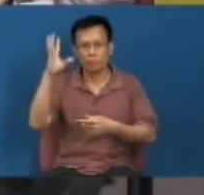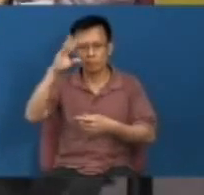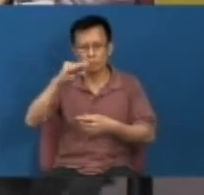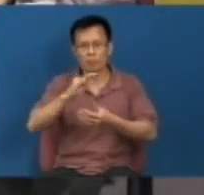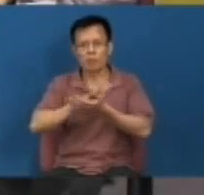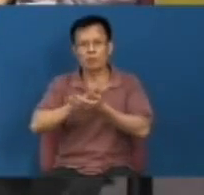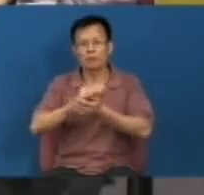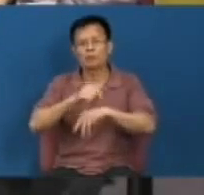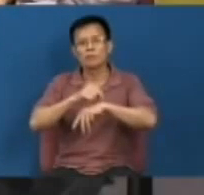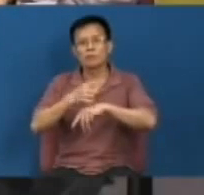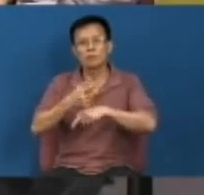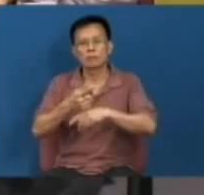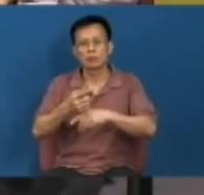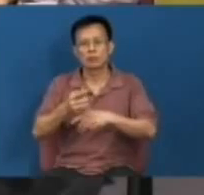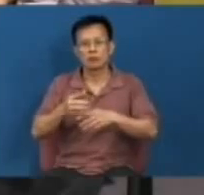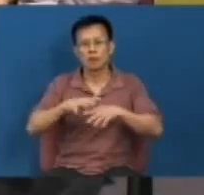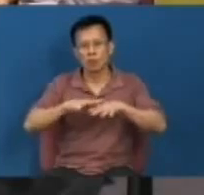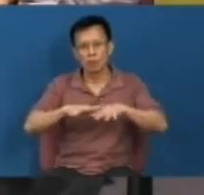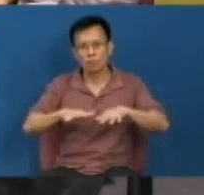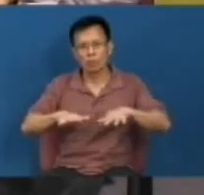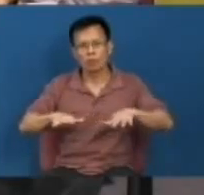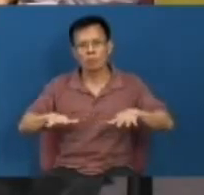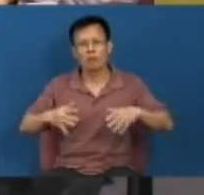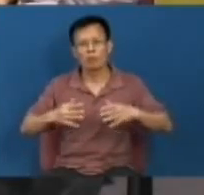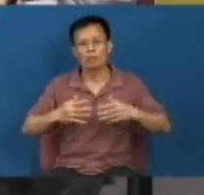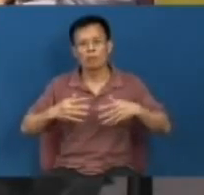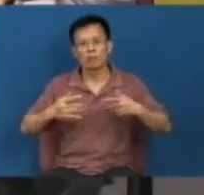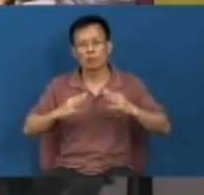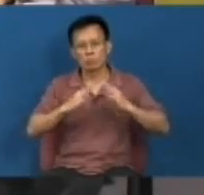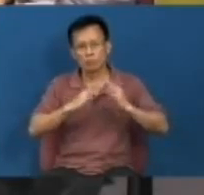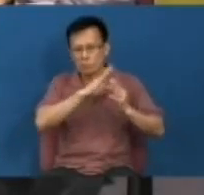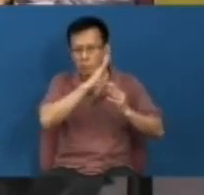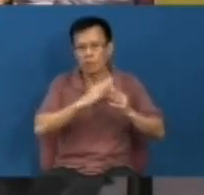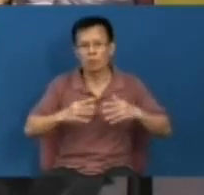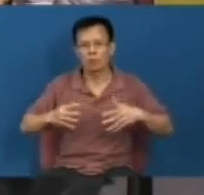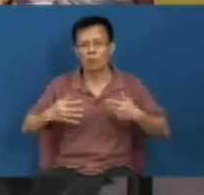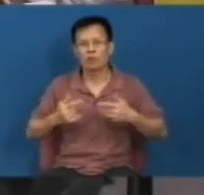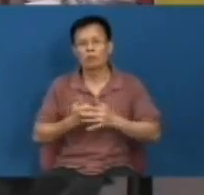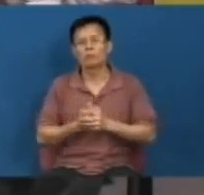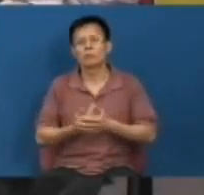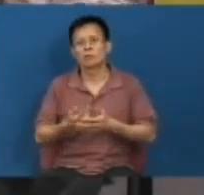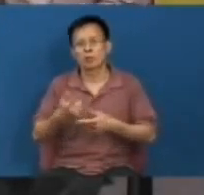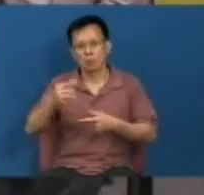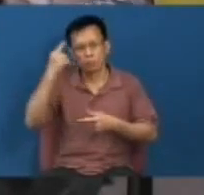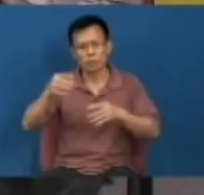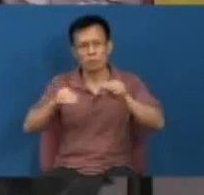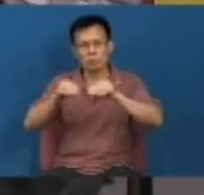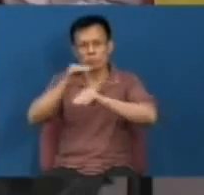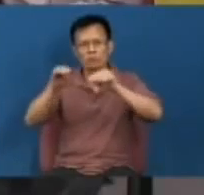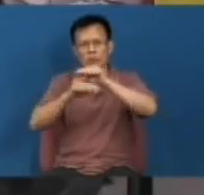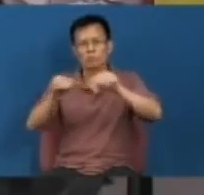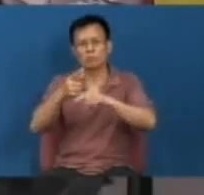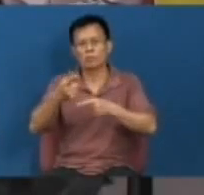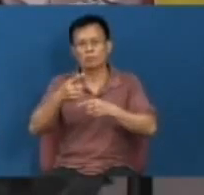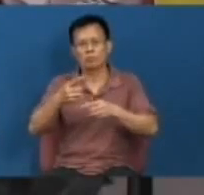間在香港安居樂業的時候呢就突然間發生一些重建樣、 嗯嗯、 本來重建我們就不太理解到底是因為什麼一回事，